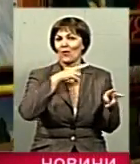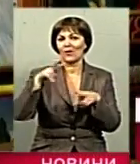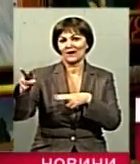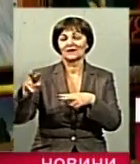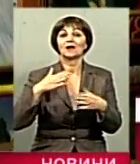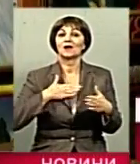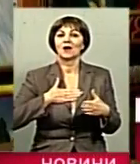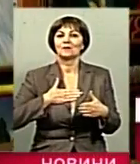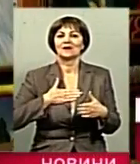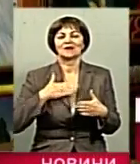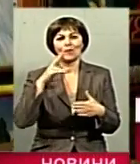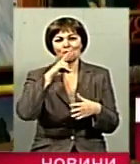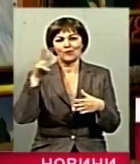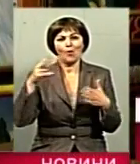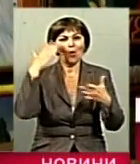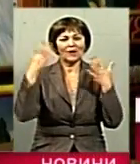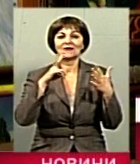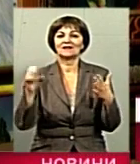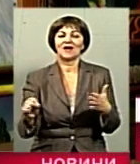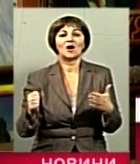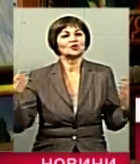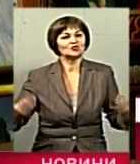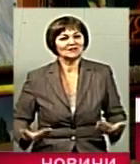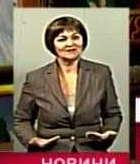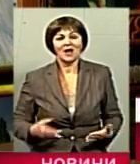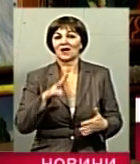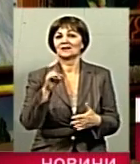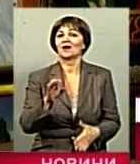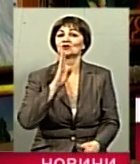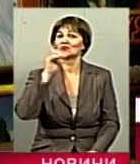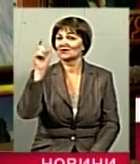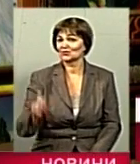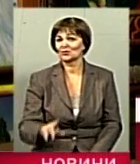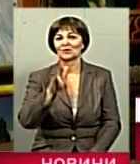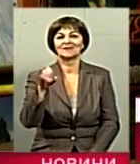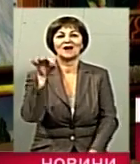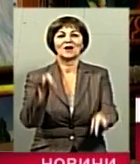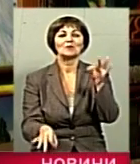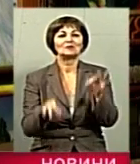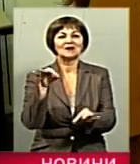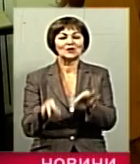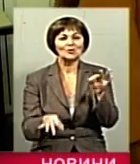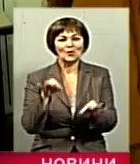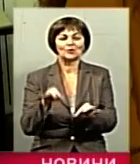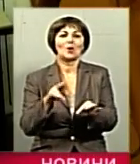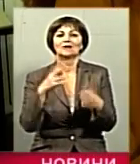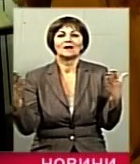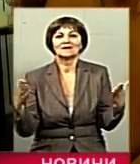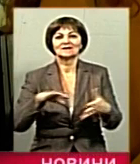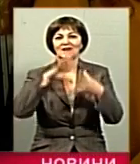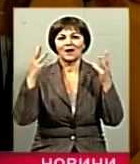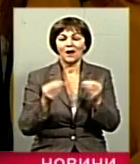на життя, на жінку, на природу, на якісь загальні